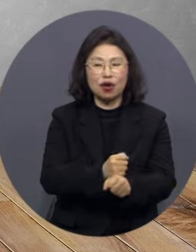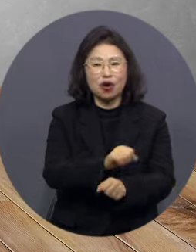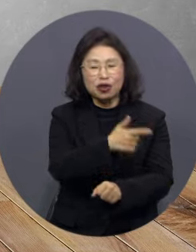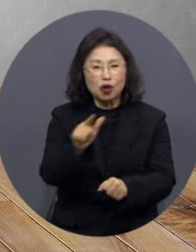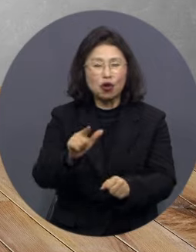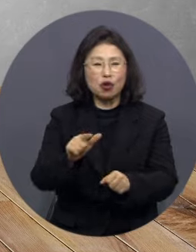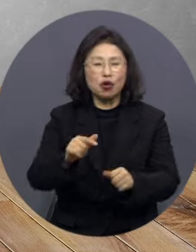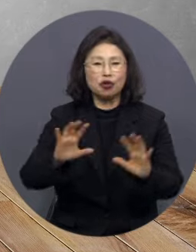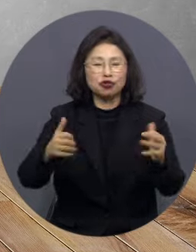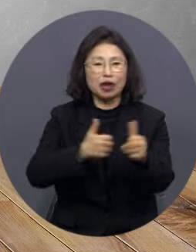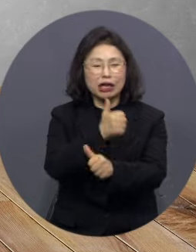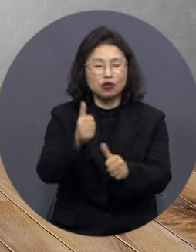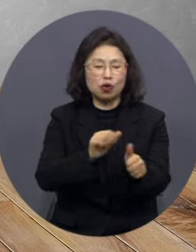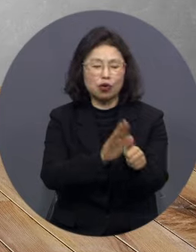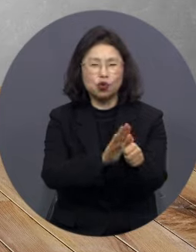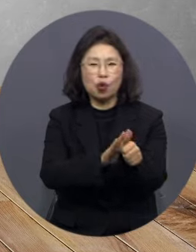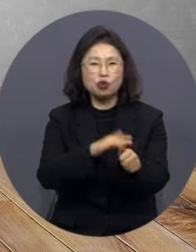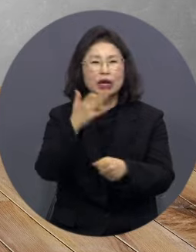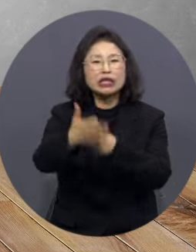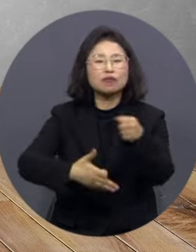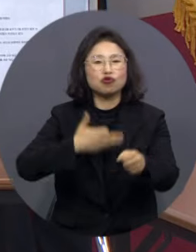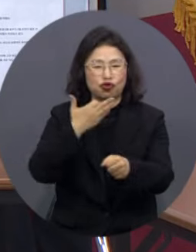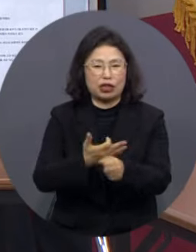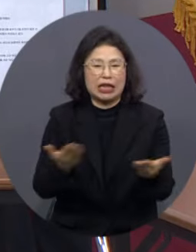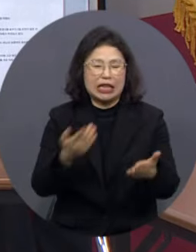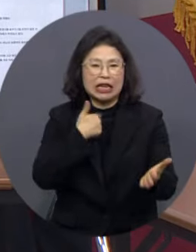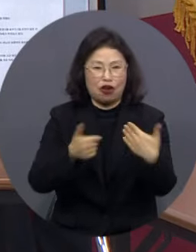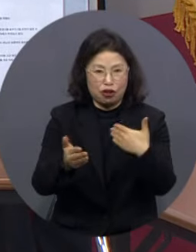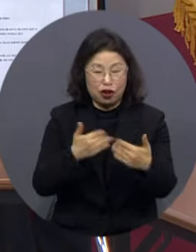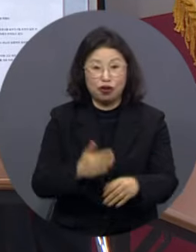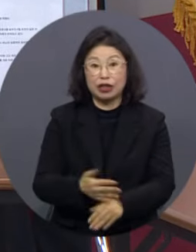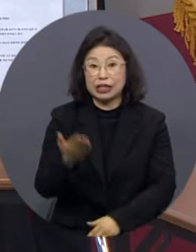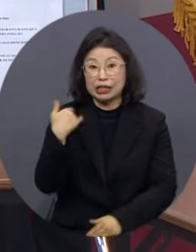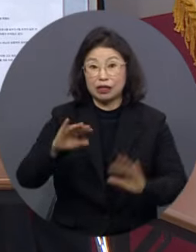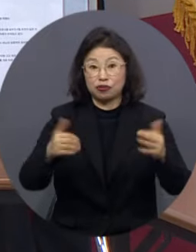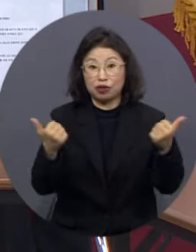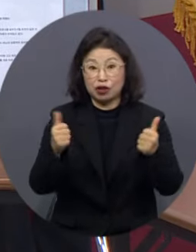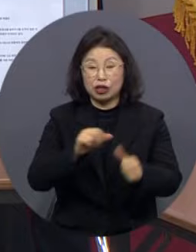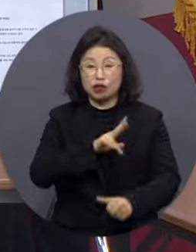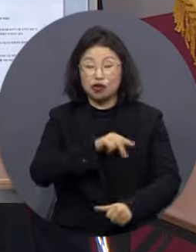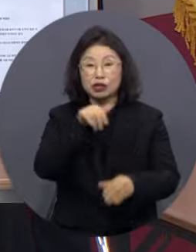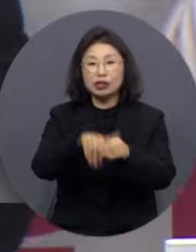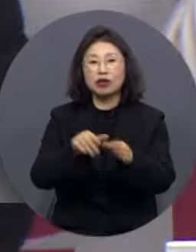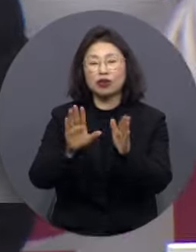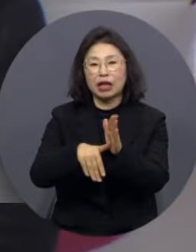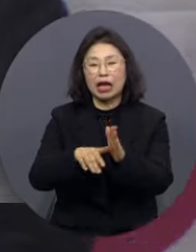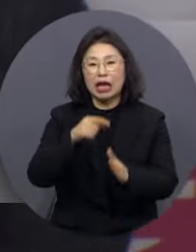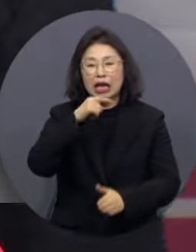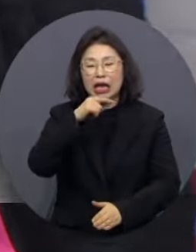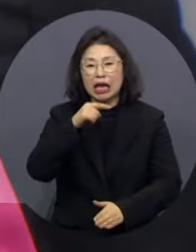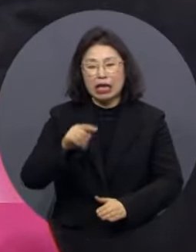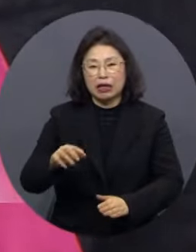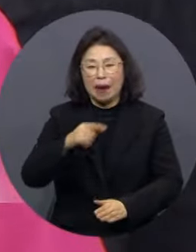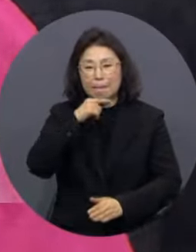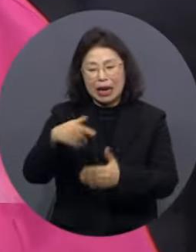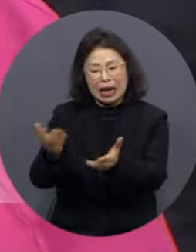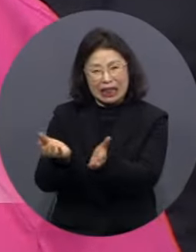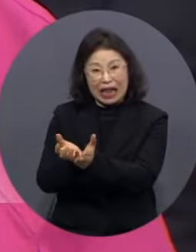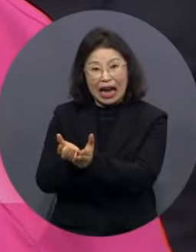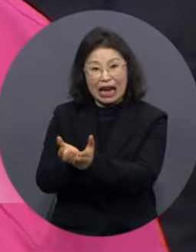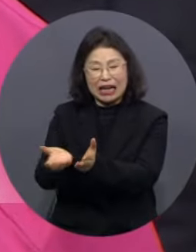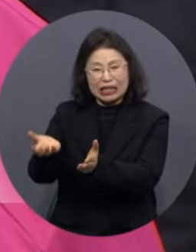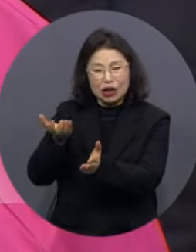등에서 19년째 보좌관을 맡고 있습니다 지난 국회의원 선거에서는 국민의 임 전신인 미래통합당